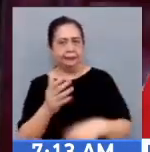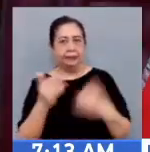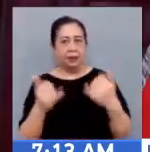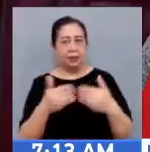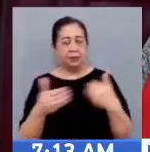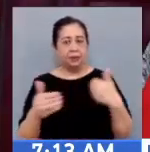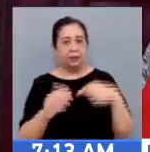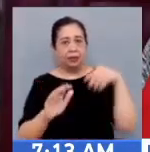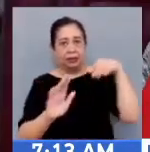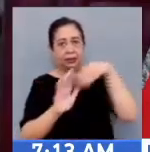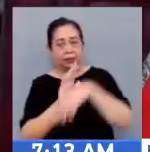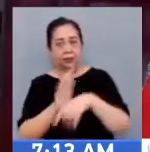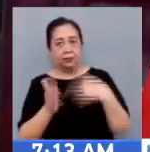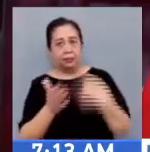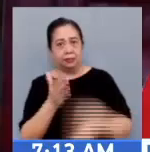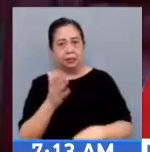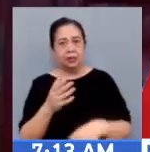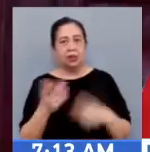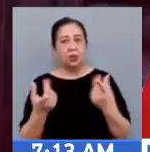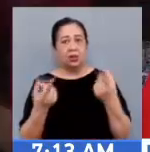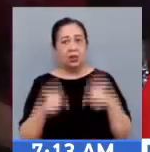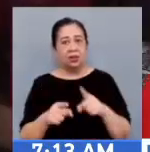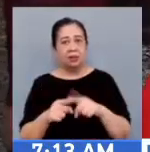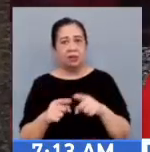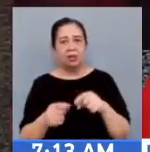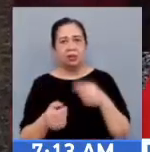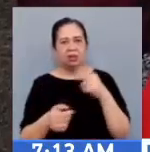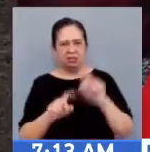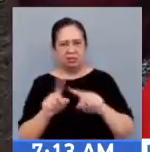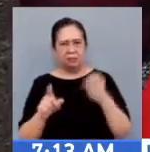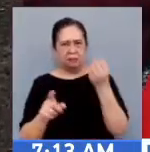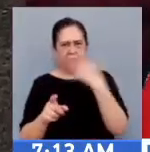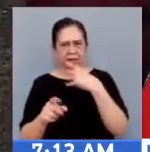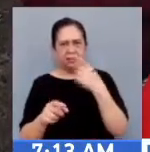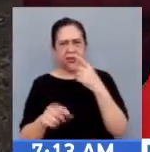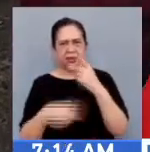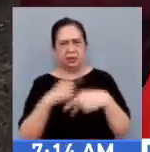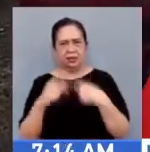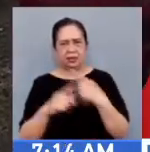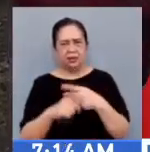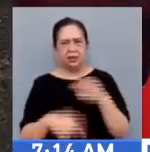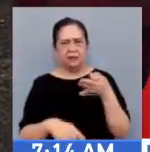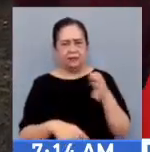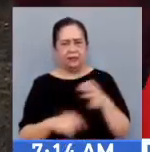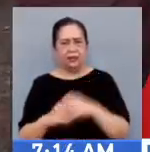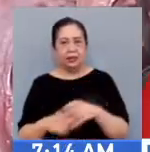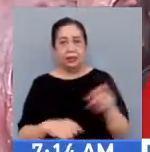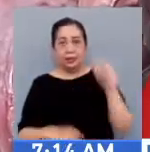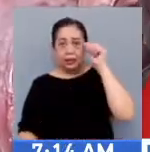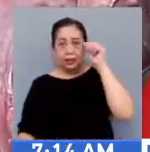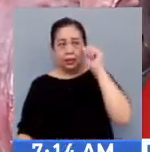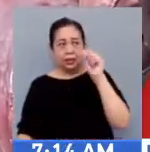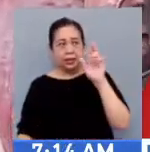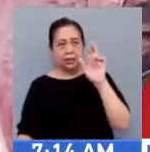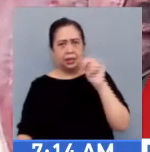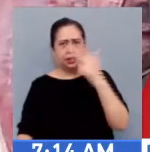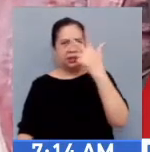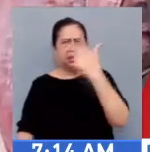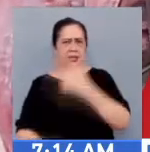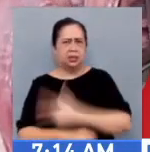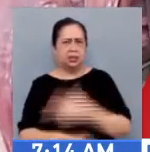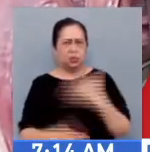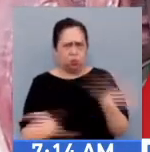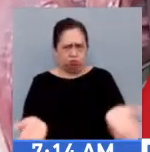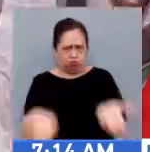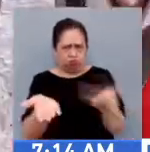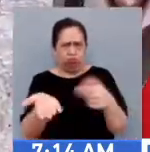presyo, ano nangyayari? Mahinang klase ng isda. Si Adrian, tatlong araw na rin ipinauubos ang ilan sa mga tinda niyang isda. Gaya